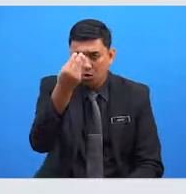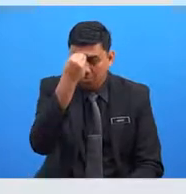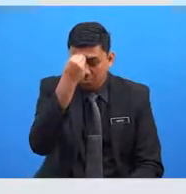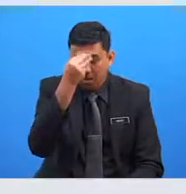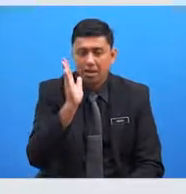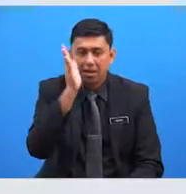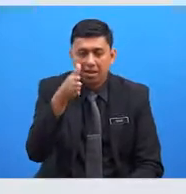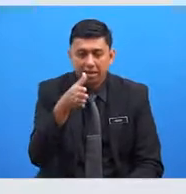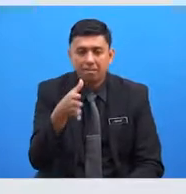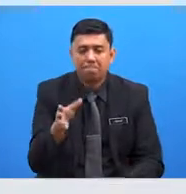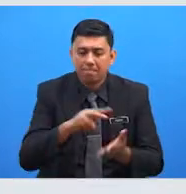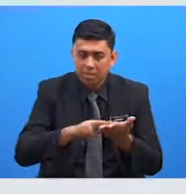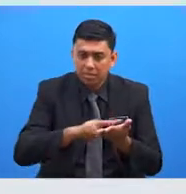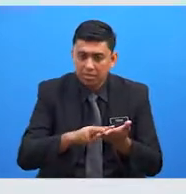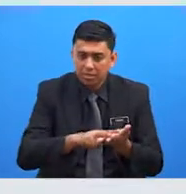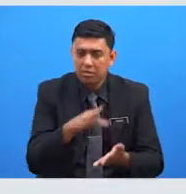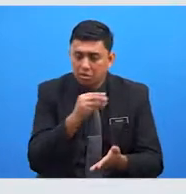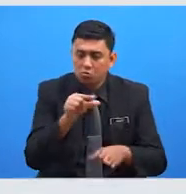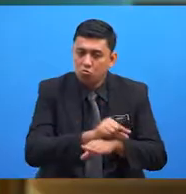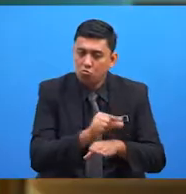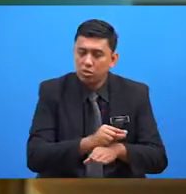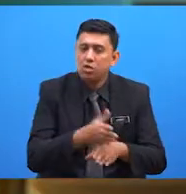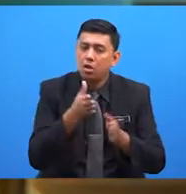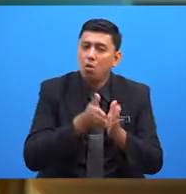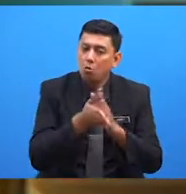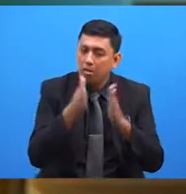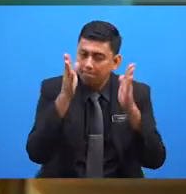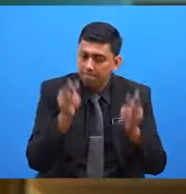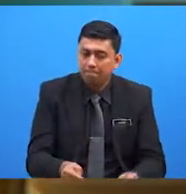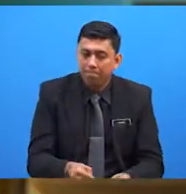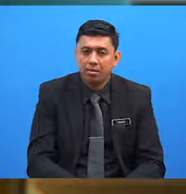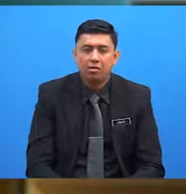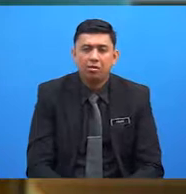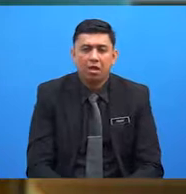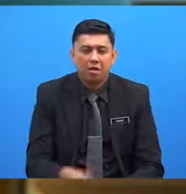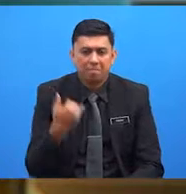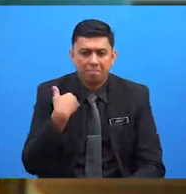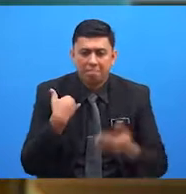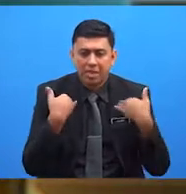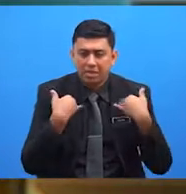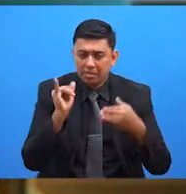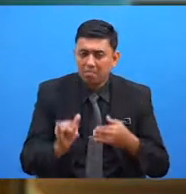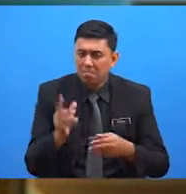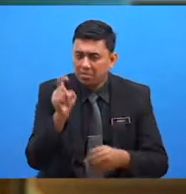difahami oleh pengguna. Terdapat juga informasi yang memerlukan respon daripada pengguna.